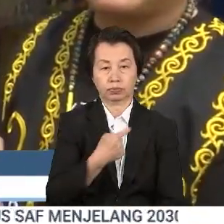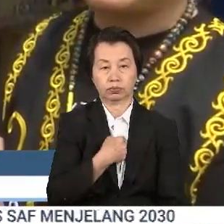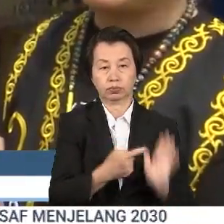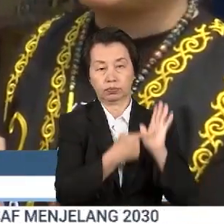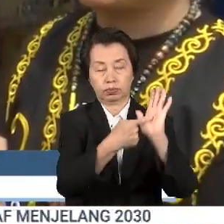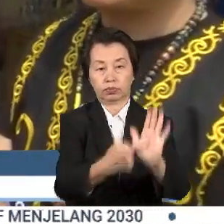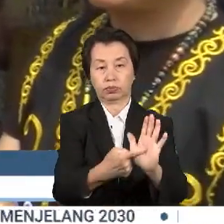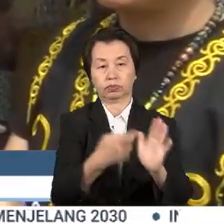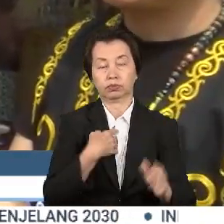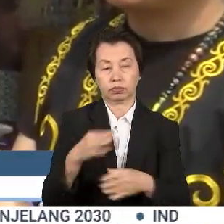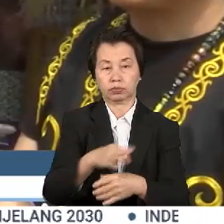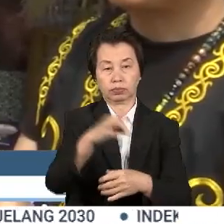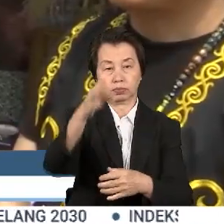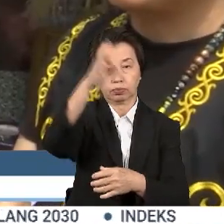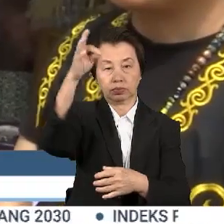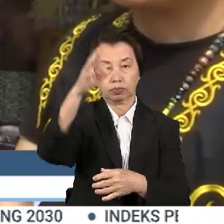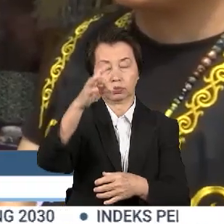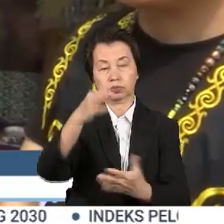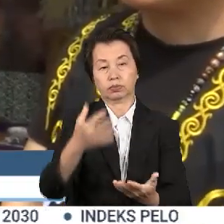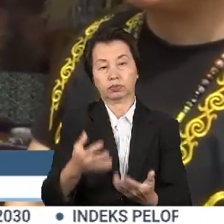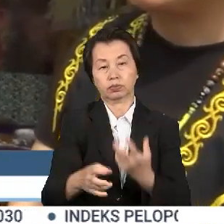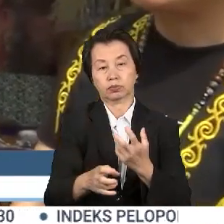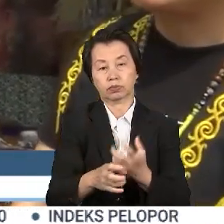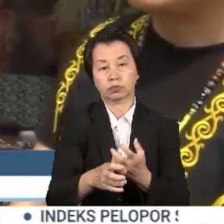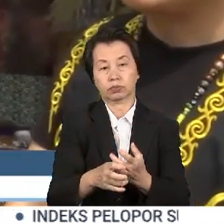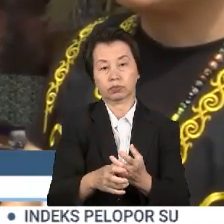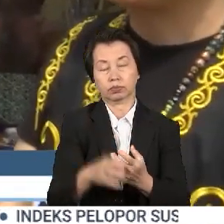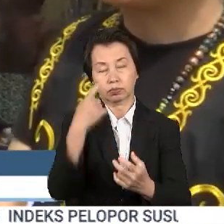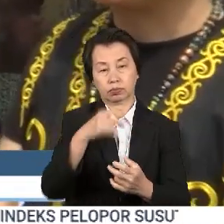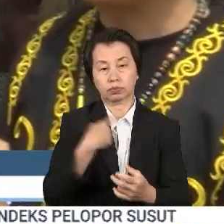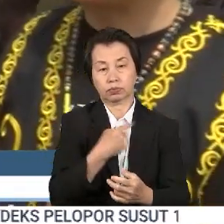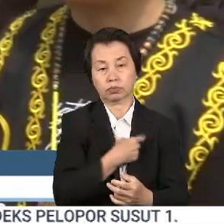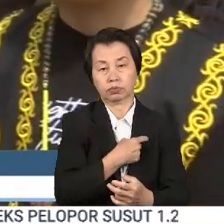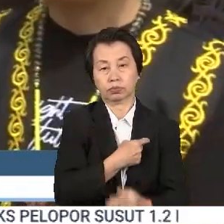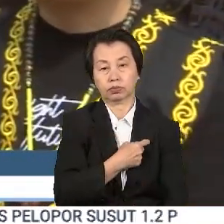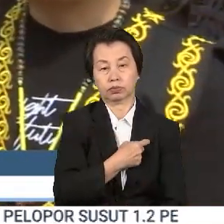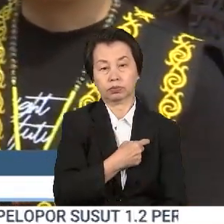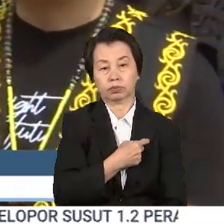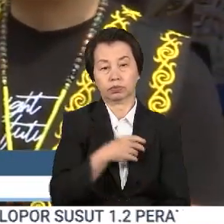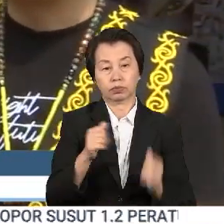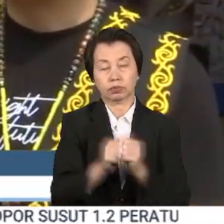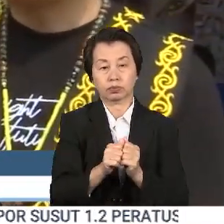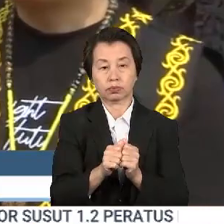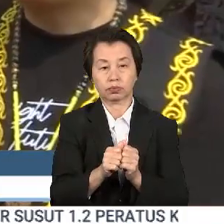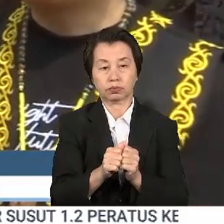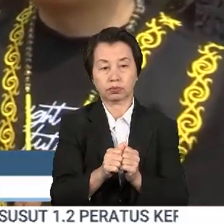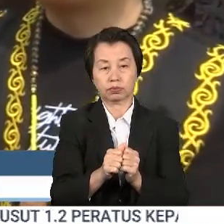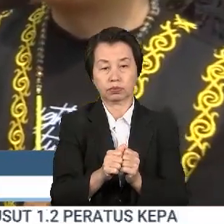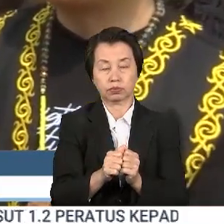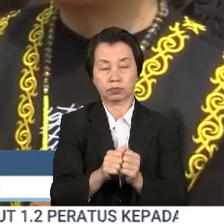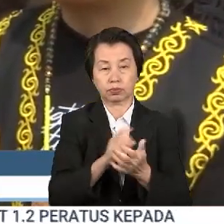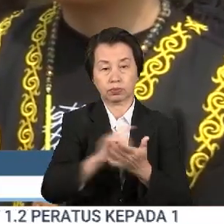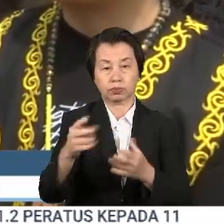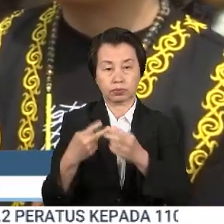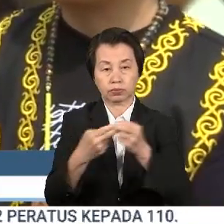dengan semangat, suka, gembira untuk kita showkan dengan konsep memenuhi perpaduan